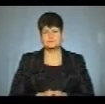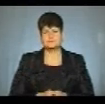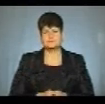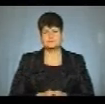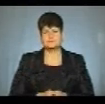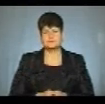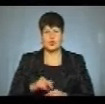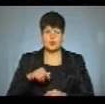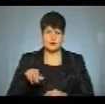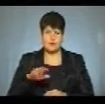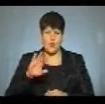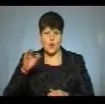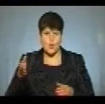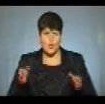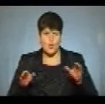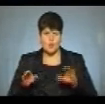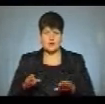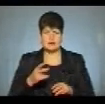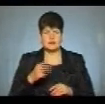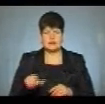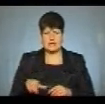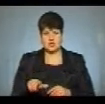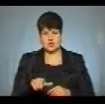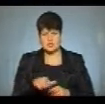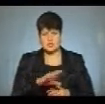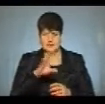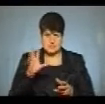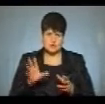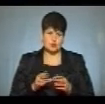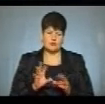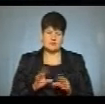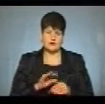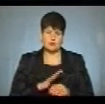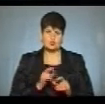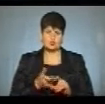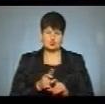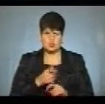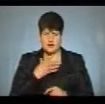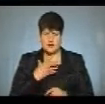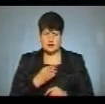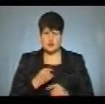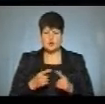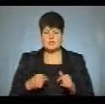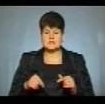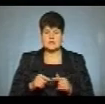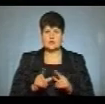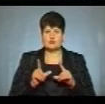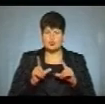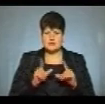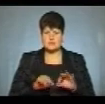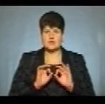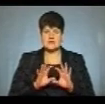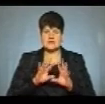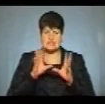ходили по горах, по скалах, дивилися на річки. В цілому все було дуже гарно. Організатор поїздки Василь Конько розповів, що